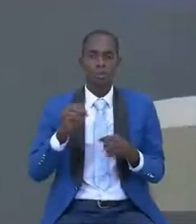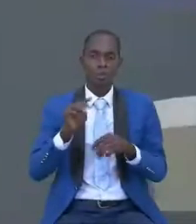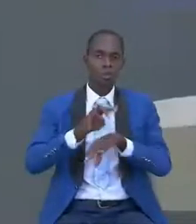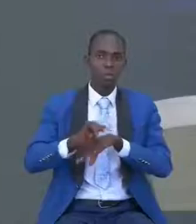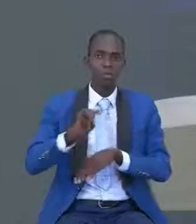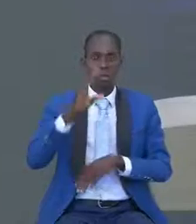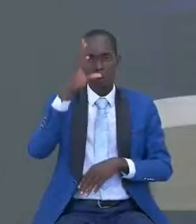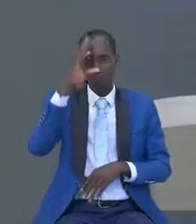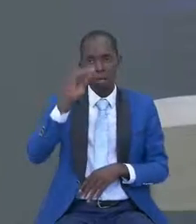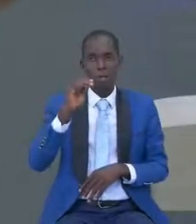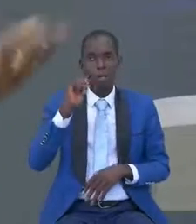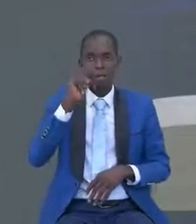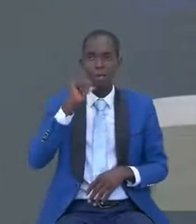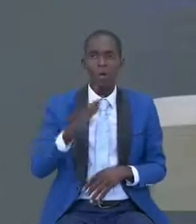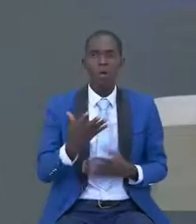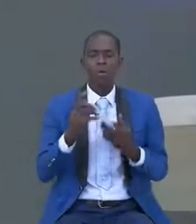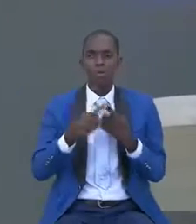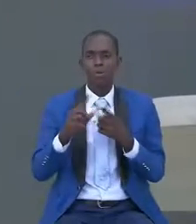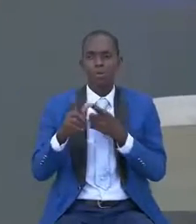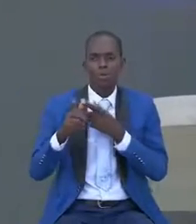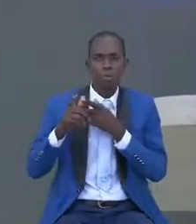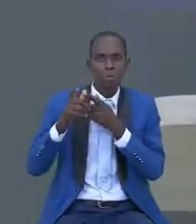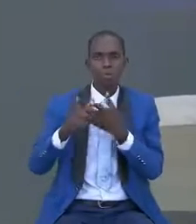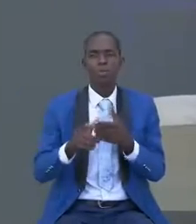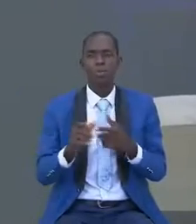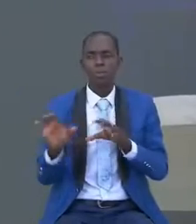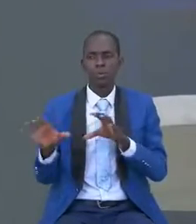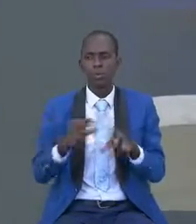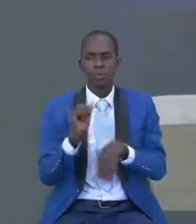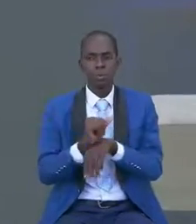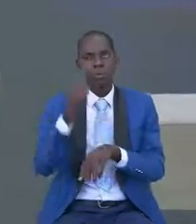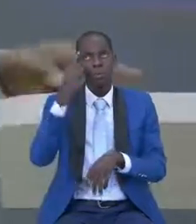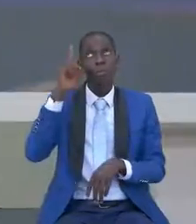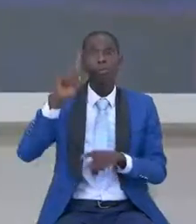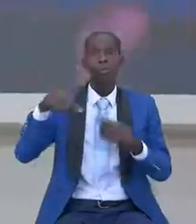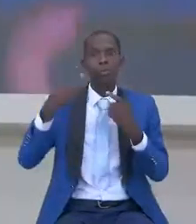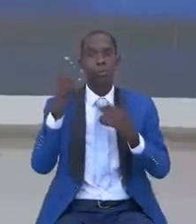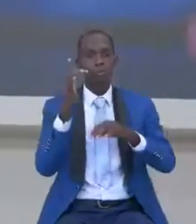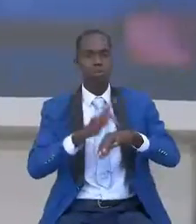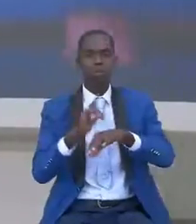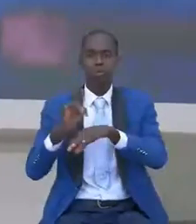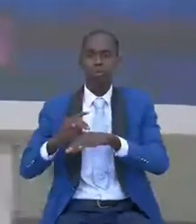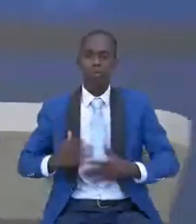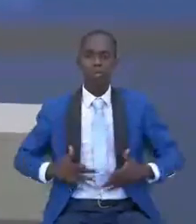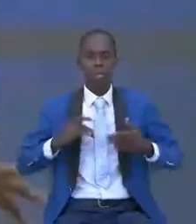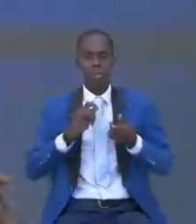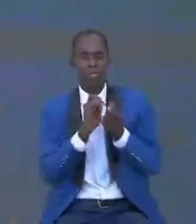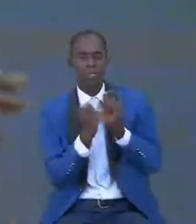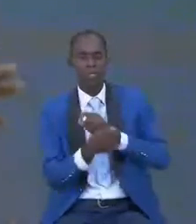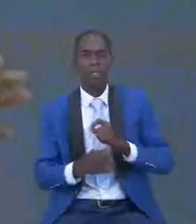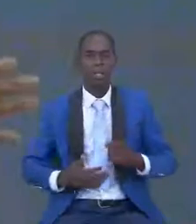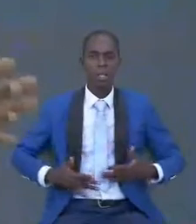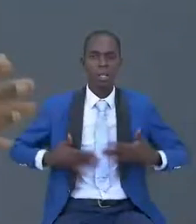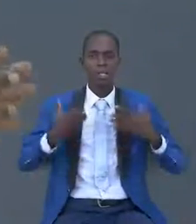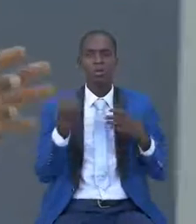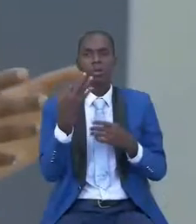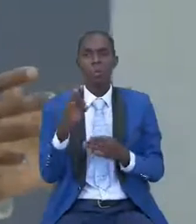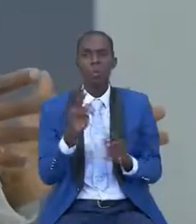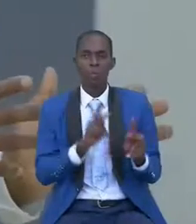il veut que tu fasses l'œuvre pour lui, va toucher des vies, va transformer la vie des gens